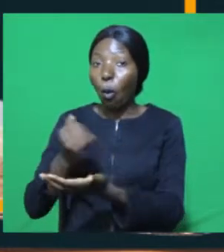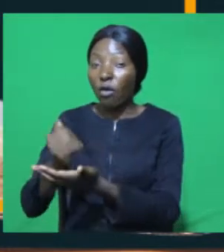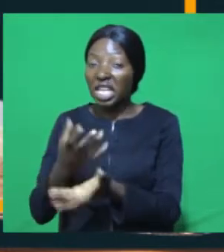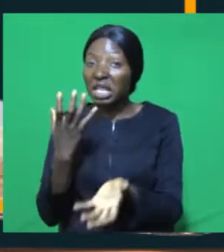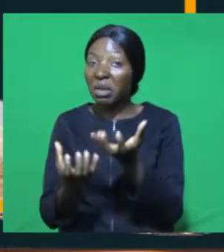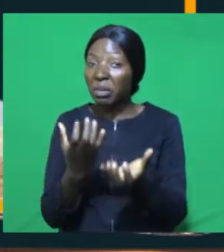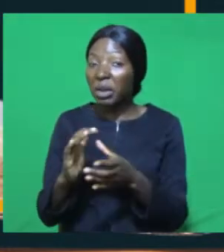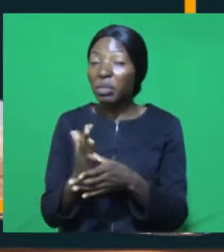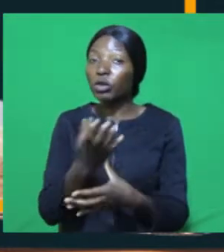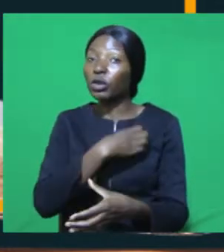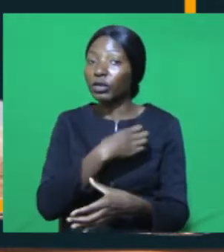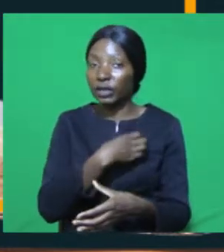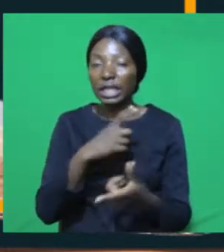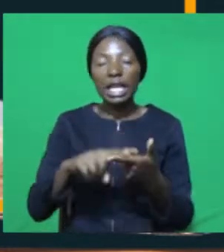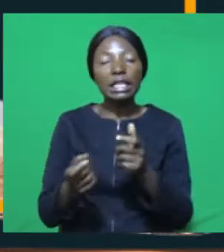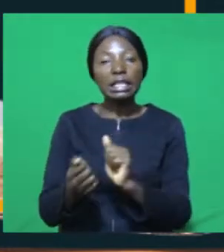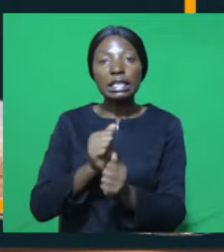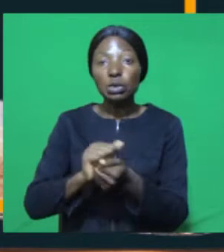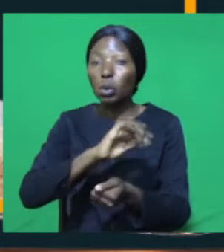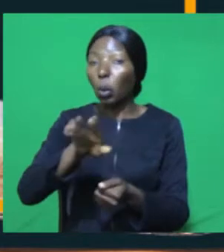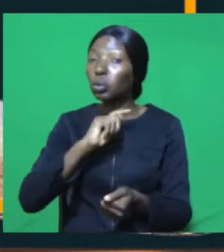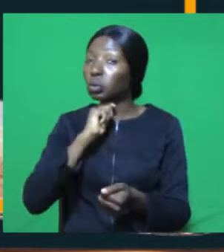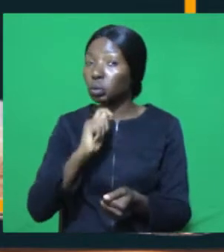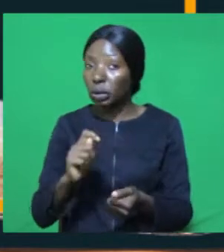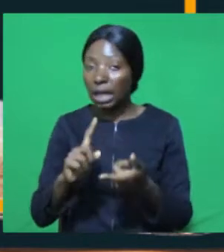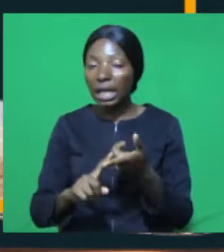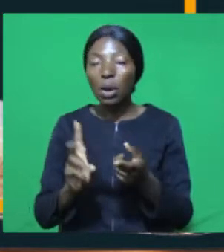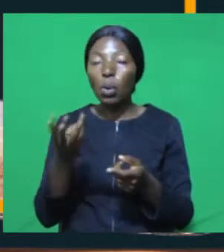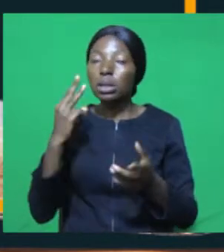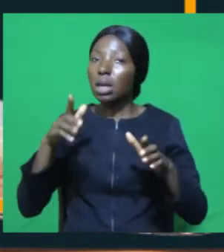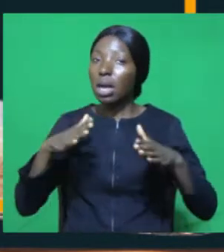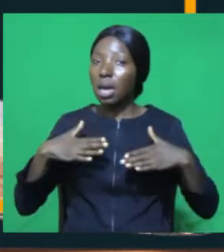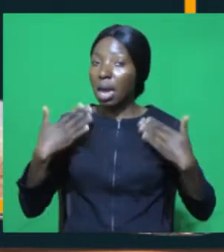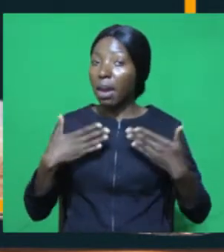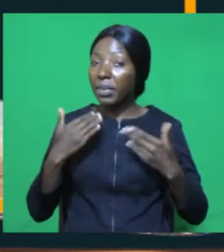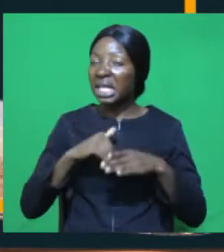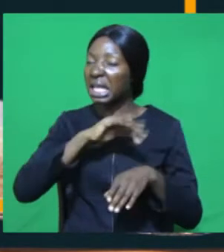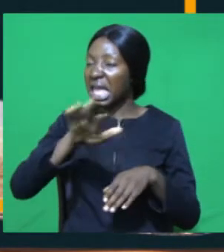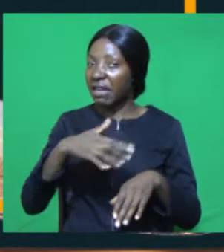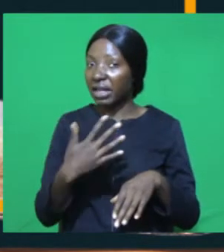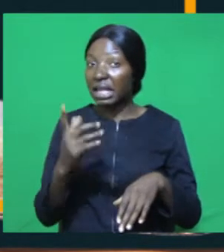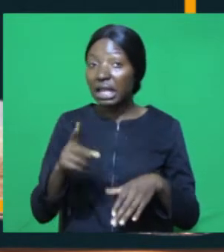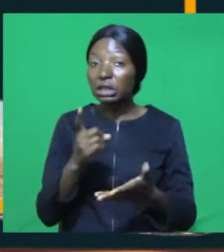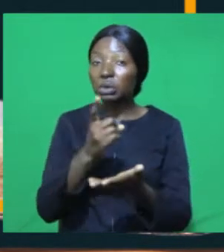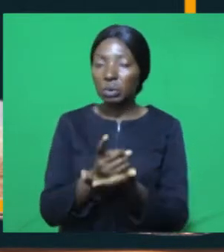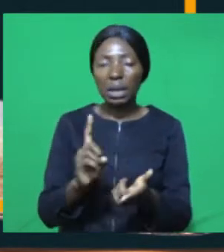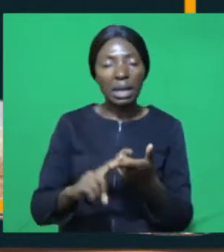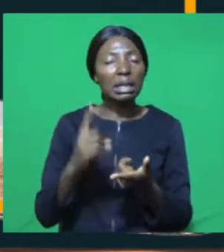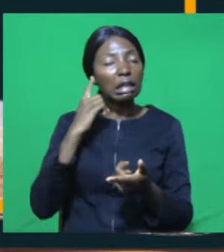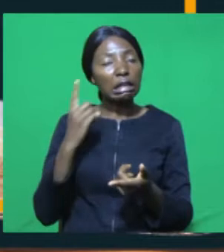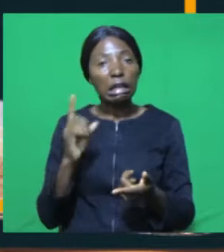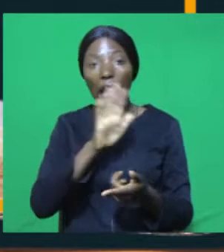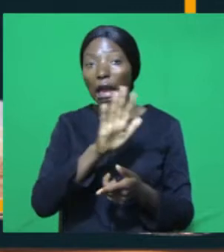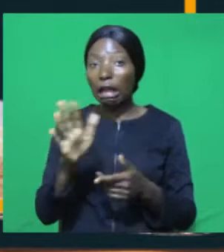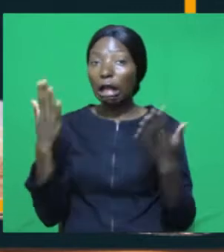nekuda kwekudarika. Ruka wisira pasi zvokwadi. Ruka fara pane zvose zvarwakaita. Ipapo ndakanzwa mumwe